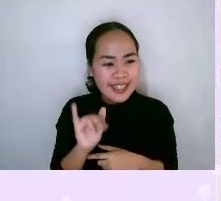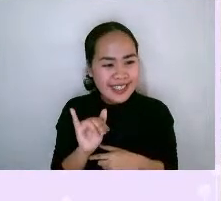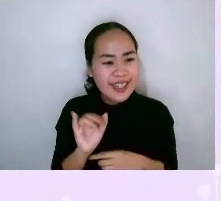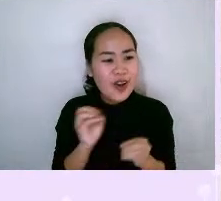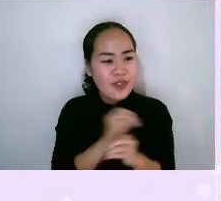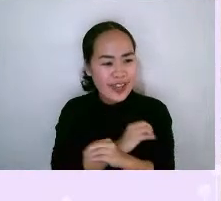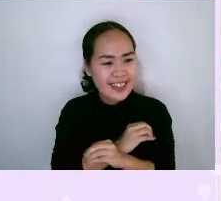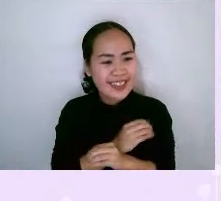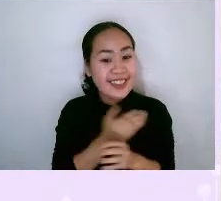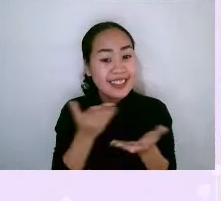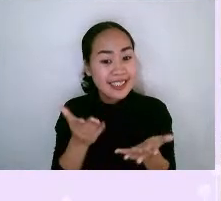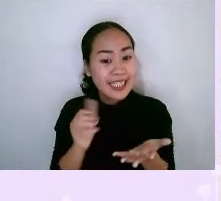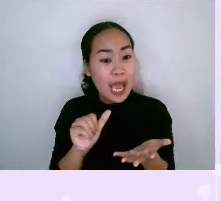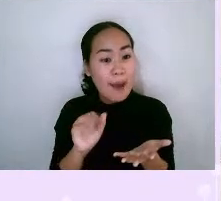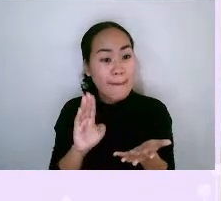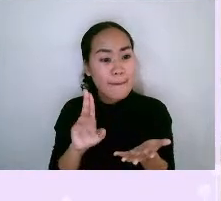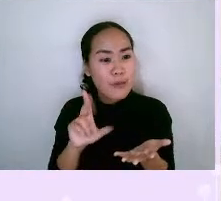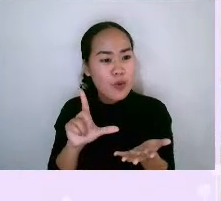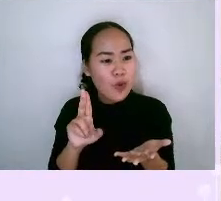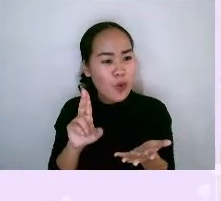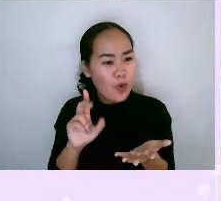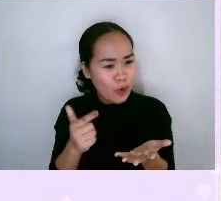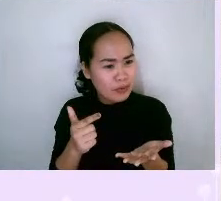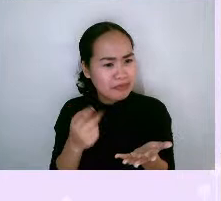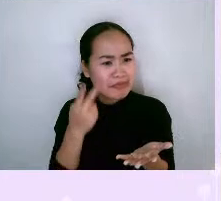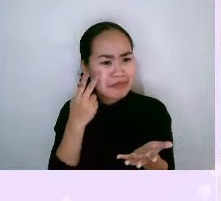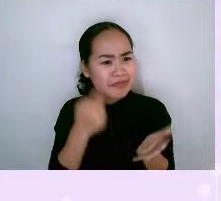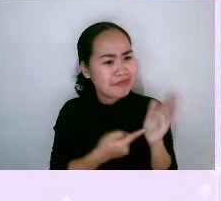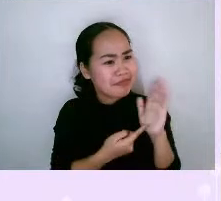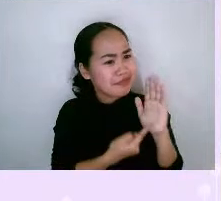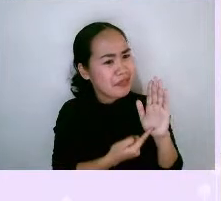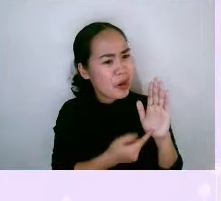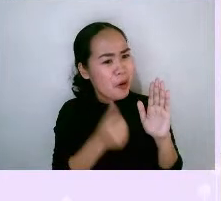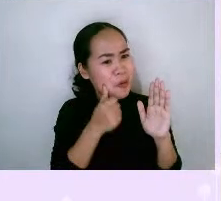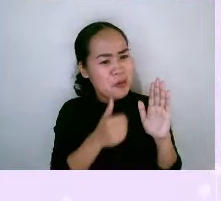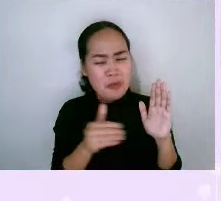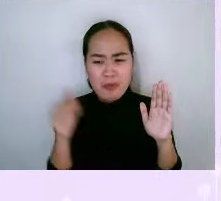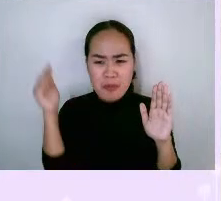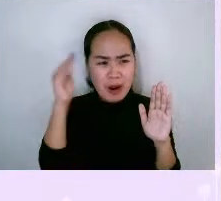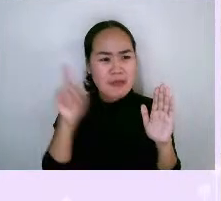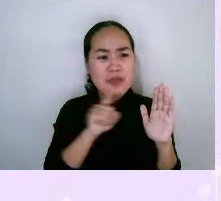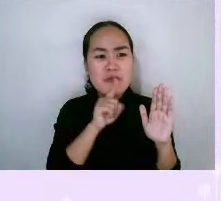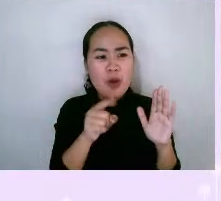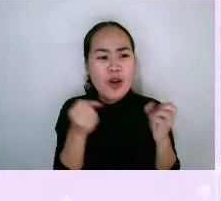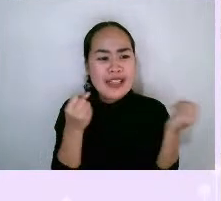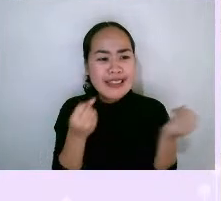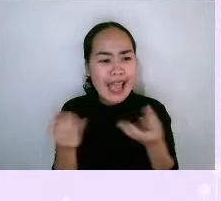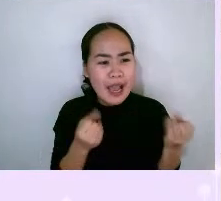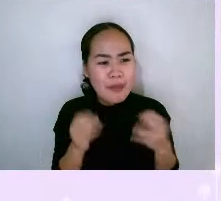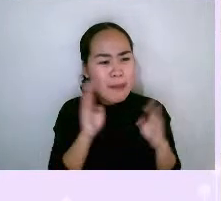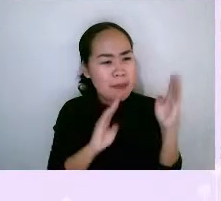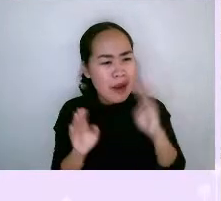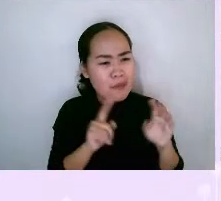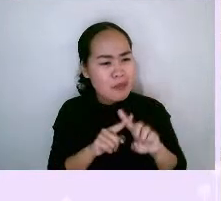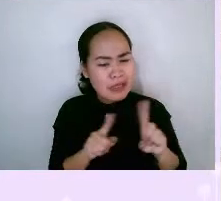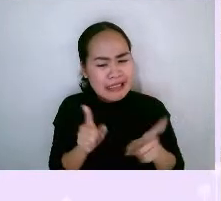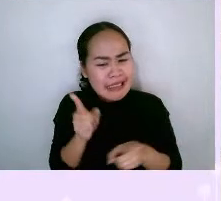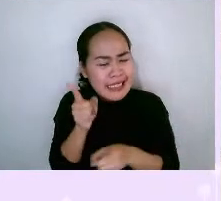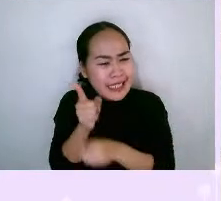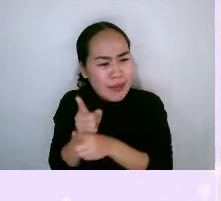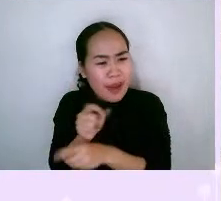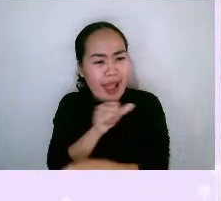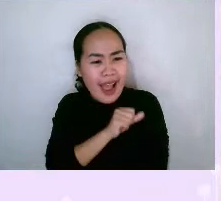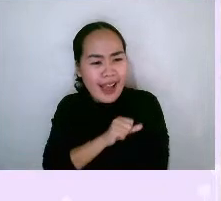natin no, na ang mga kababaihan, bagamat may mga pagsubok sa buhay, basta sa tamang pag-uugali,